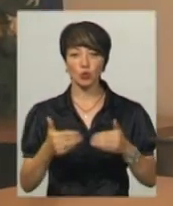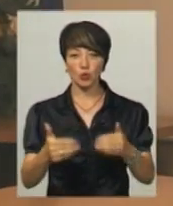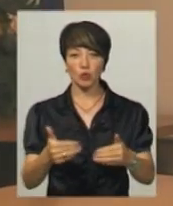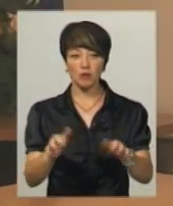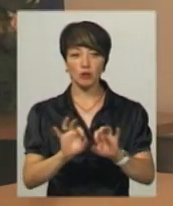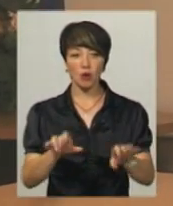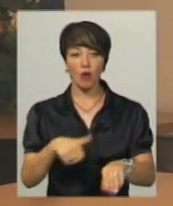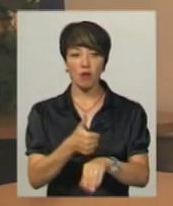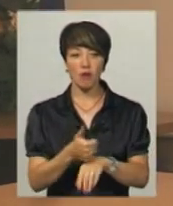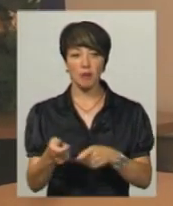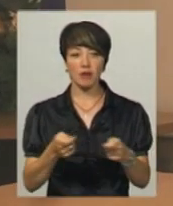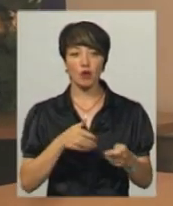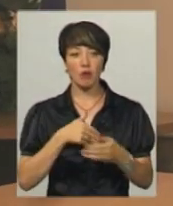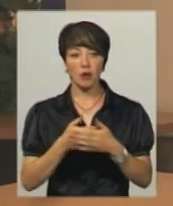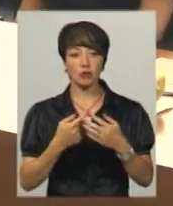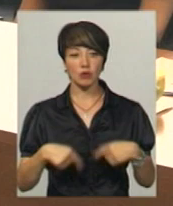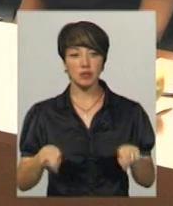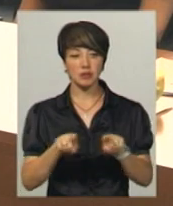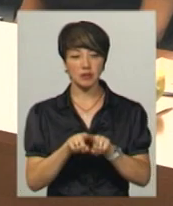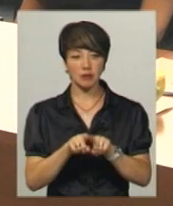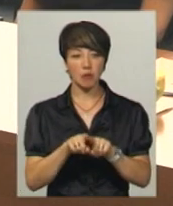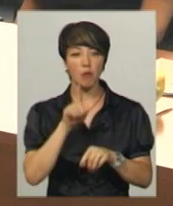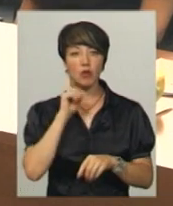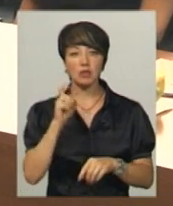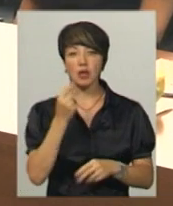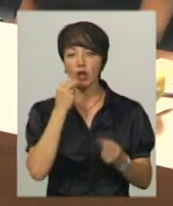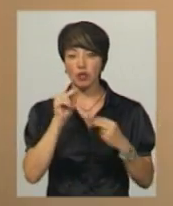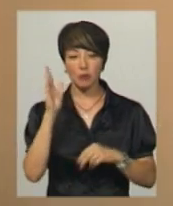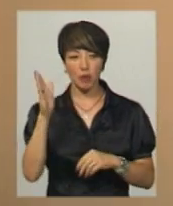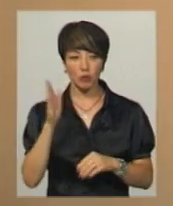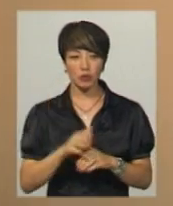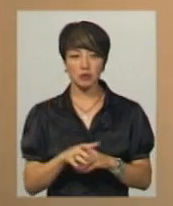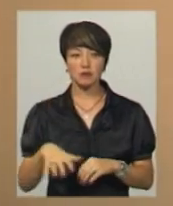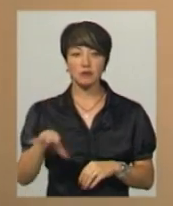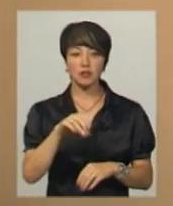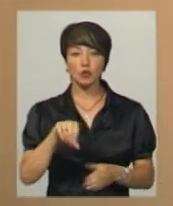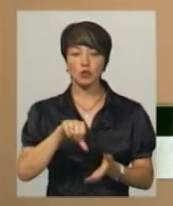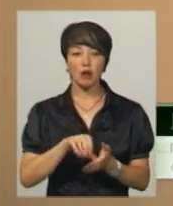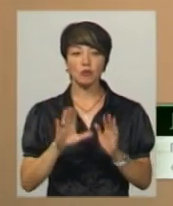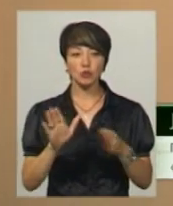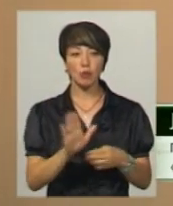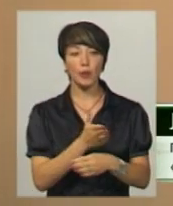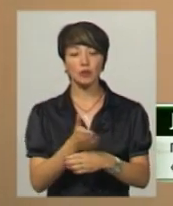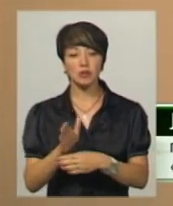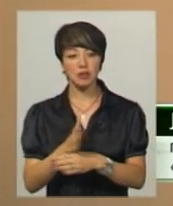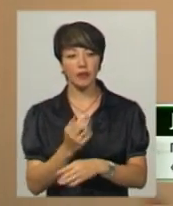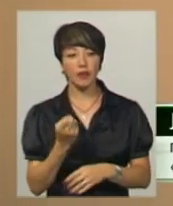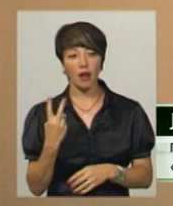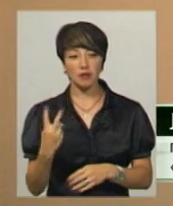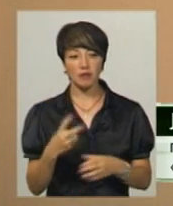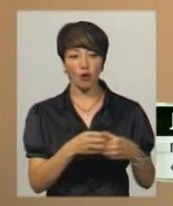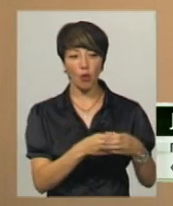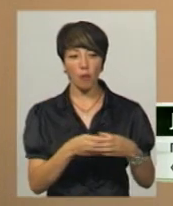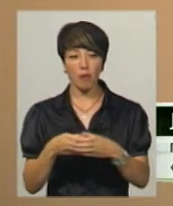розповідає голова правління громадської організації «Мова за краще майбутнє» Леся Романюк. Всі учасники будуть поділені на дві